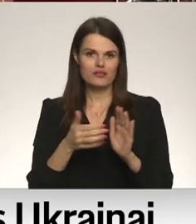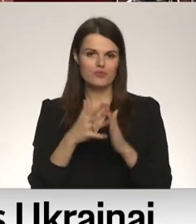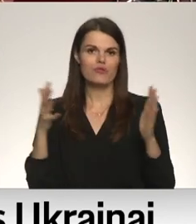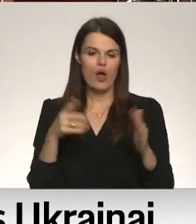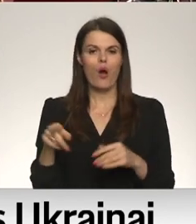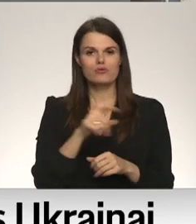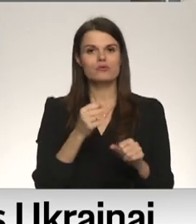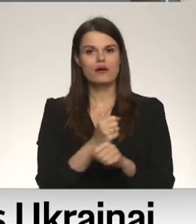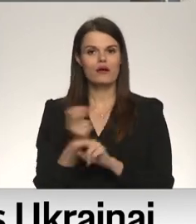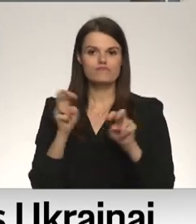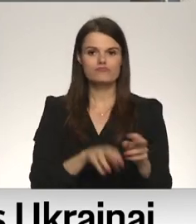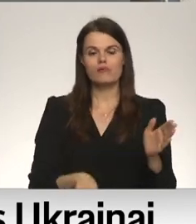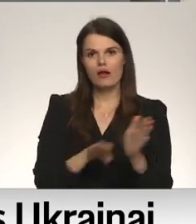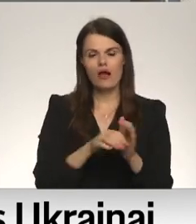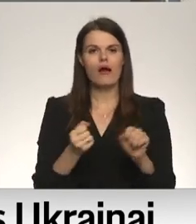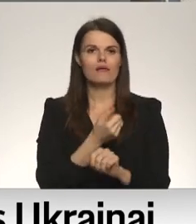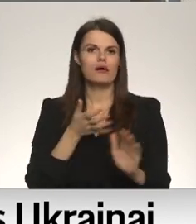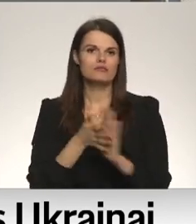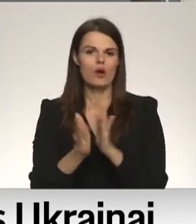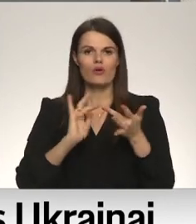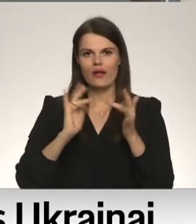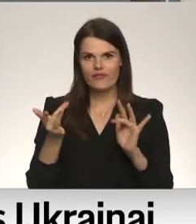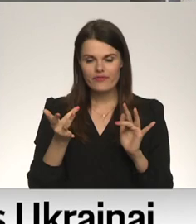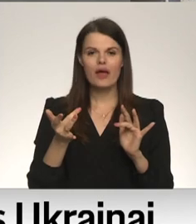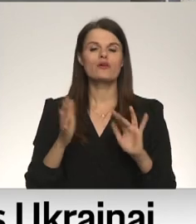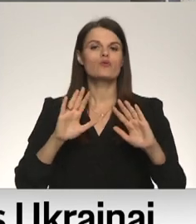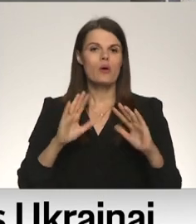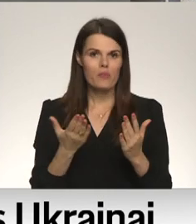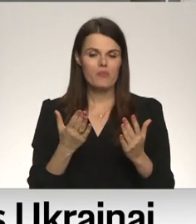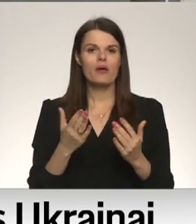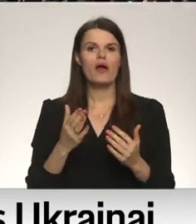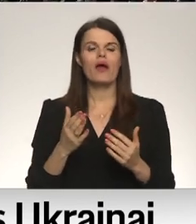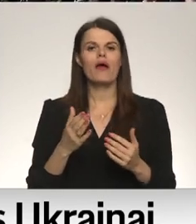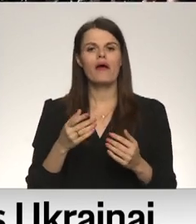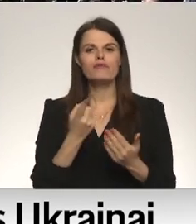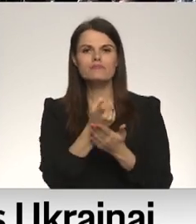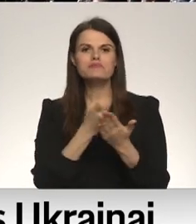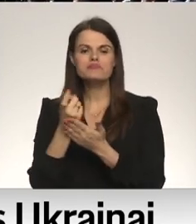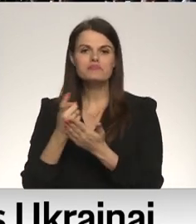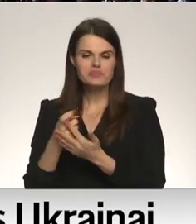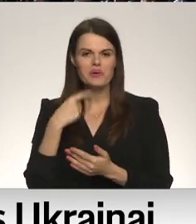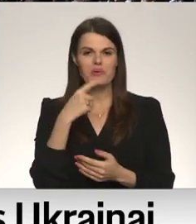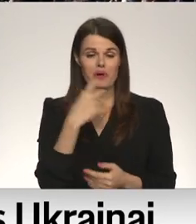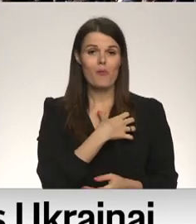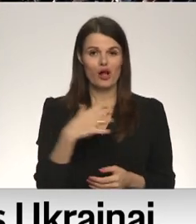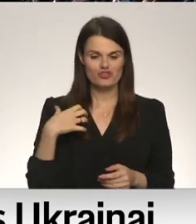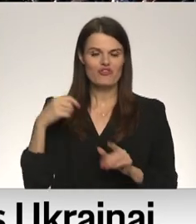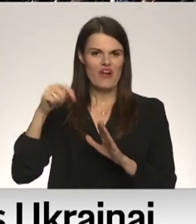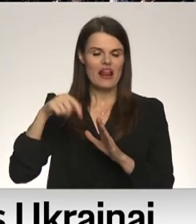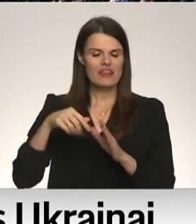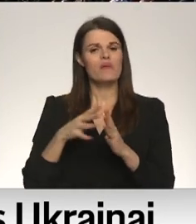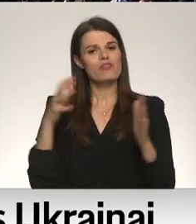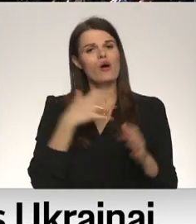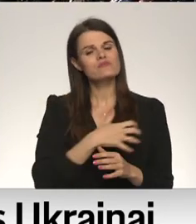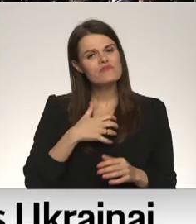daudzi, gan ierodoties klātienē, gan arī sociālajos medijos. Taču LRT Plus aptaujātajais kadri atzīst, pašvaldībā ir daudz vairāk